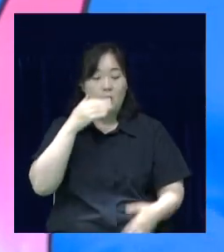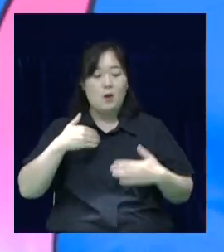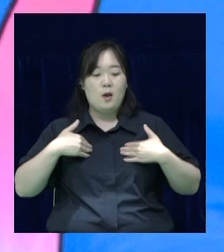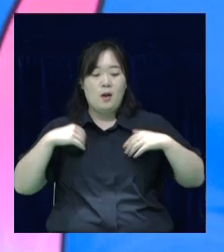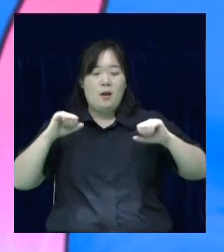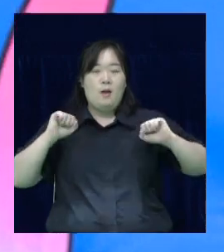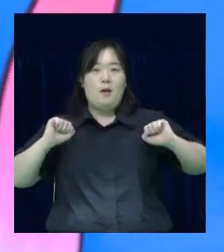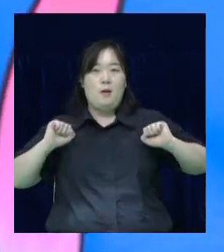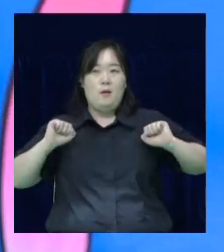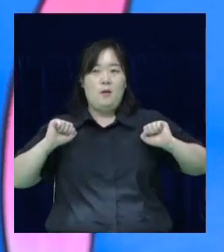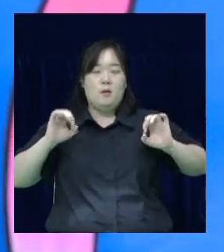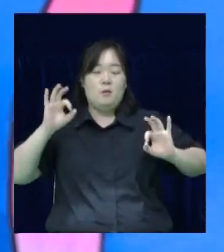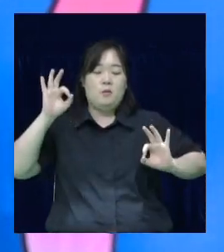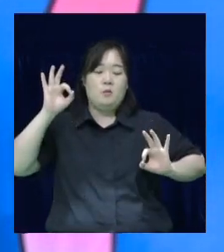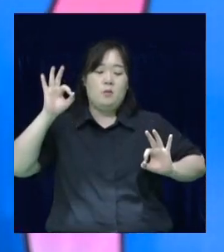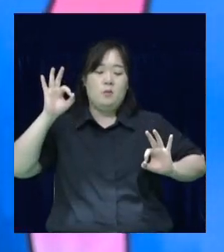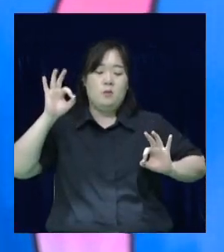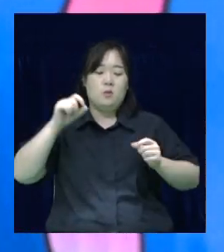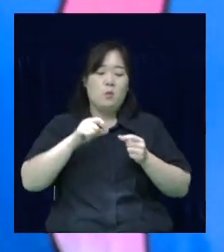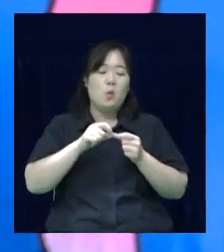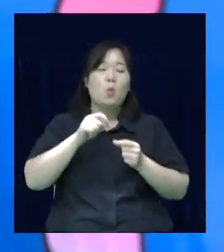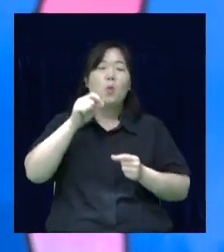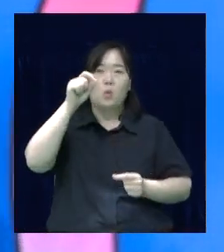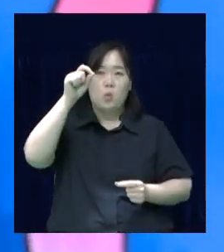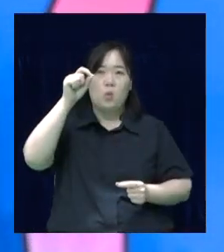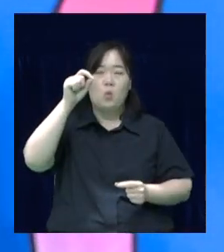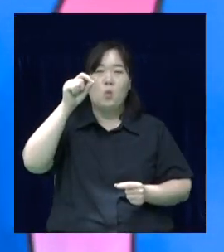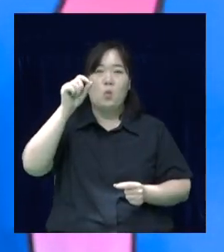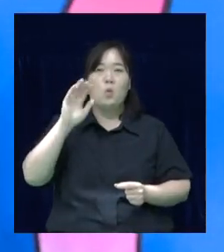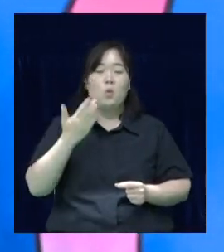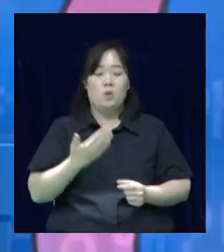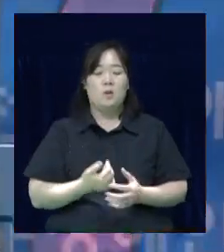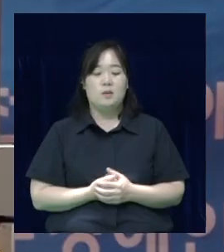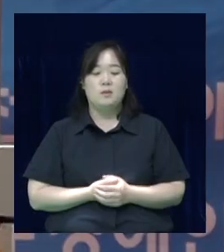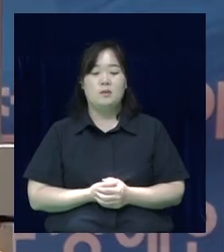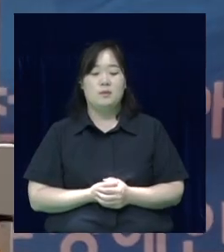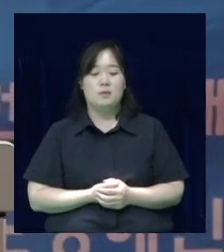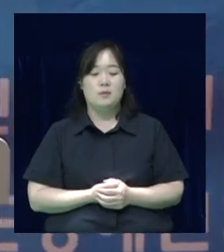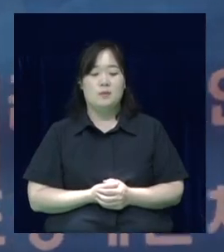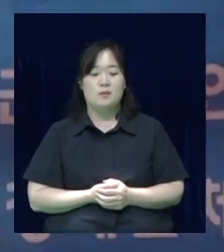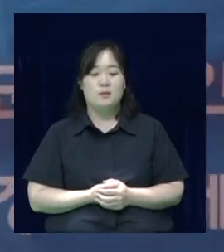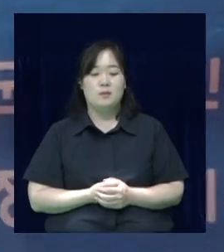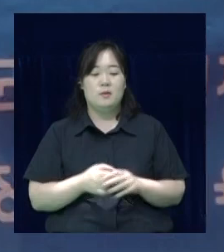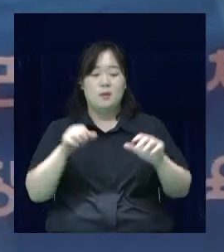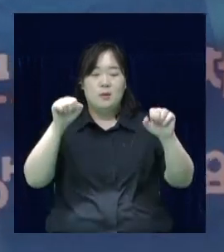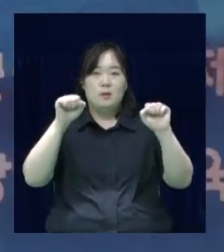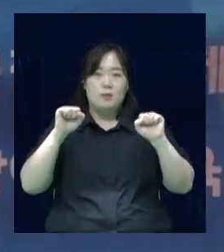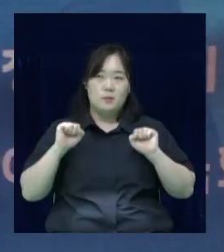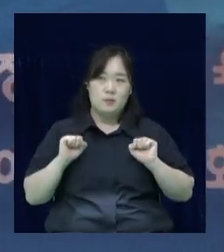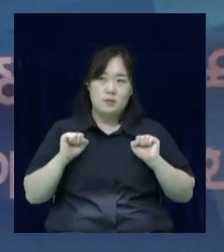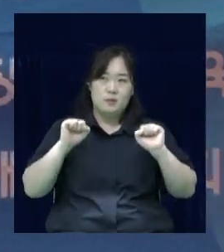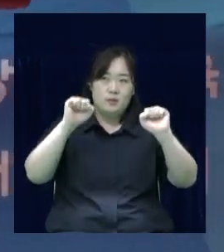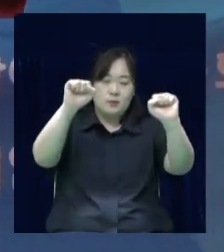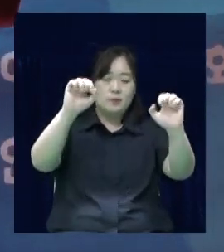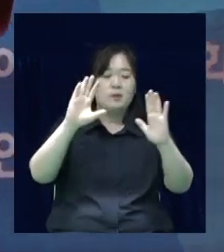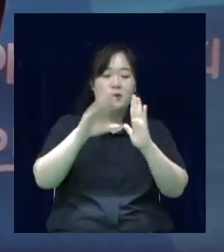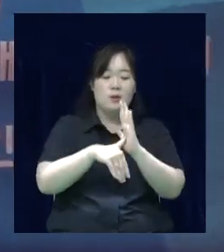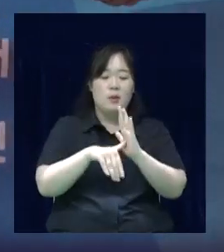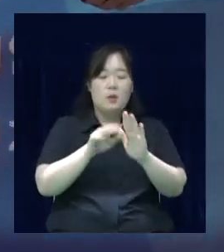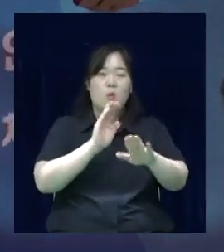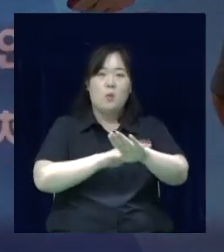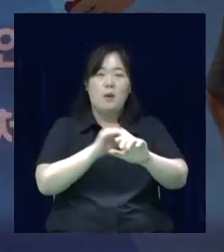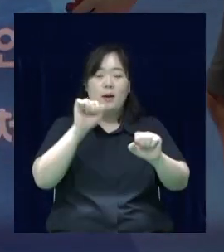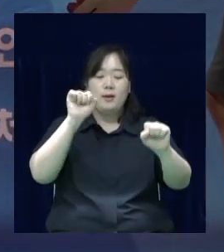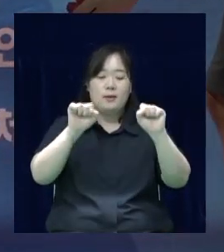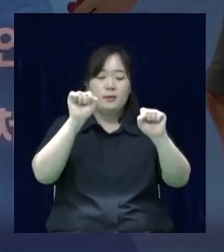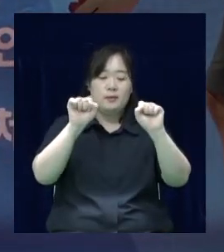머무릅니다. 네. 예, 짓누르는 동작이 그쵸. 나오기 때문에. 예. 지금 좀 선명하게 보였었고 들릴 때도 약간의 또 팔도 많이 떨고. 네.